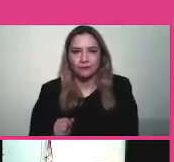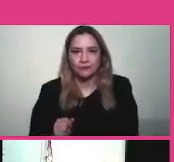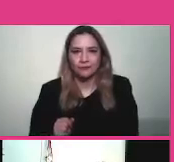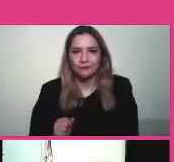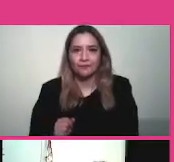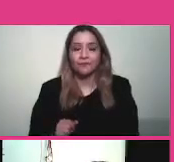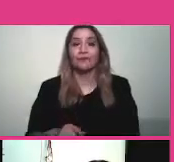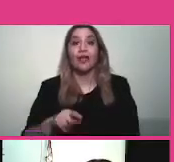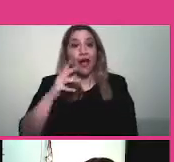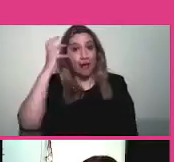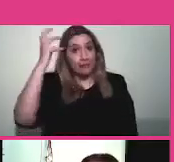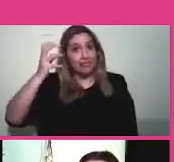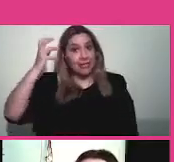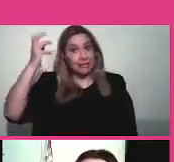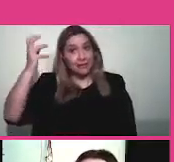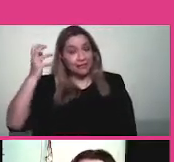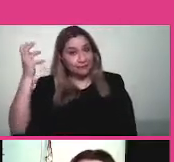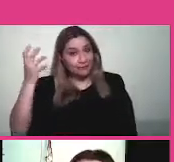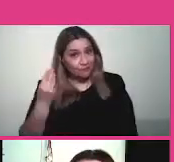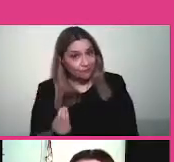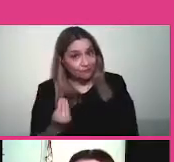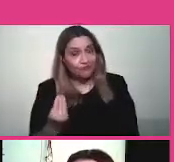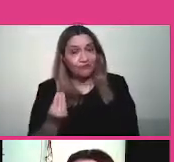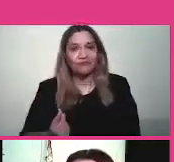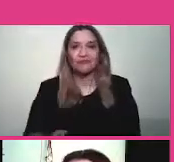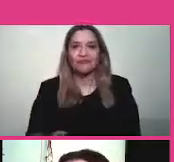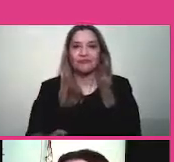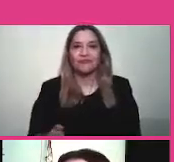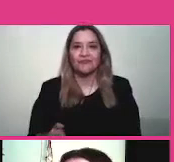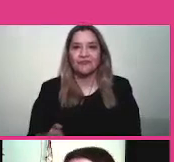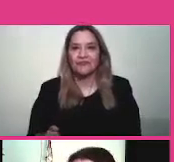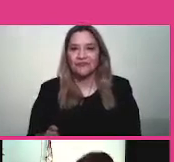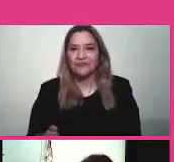Ωραία, επιστήμη. Εσύ επιστήμης.